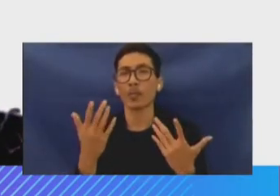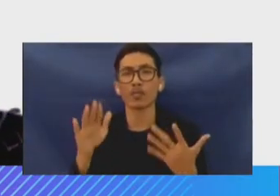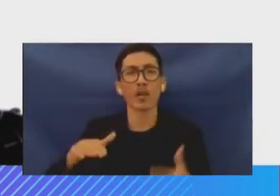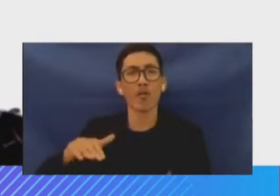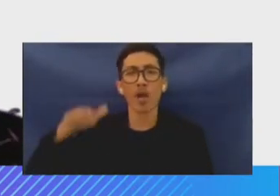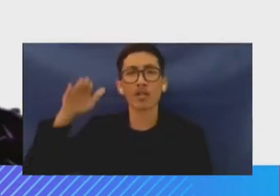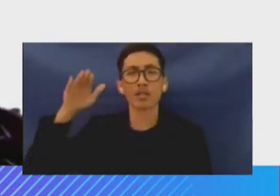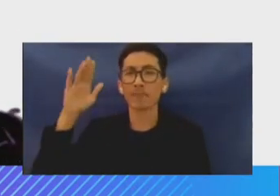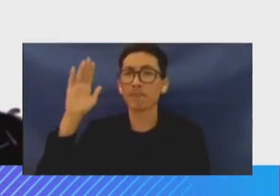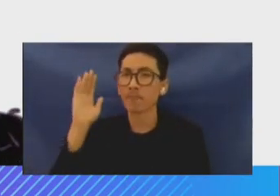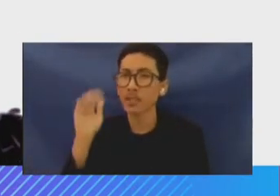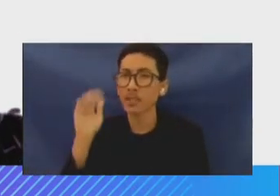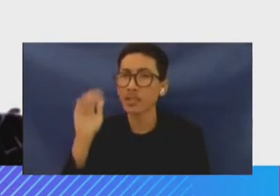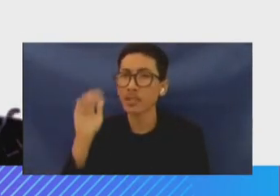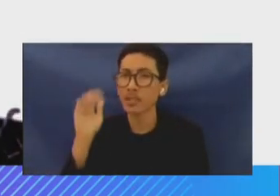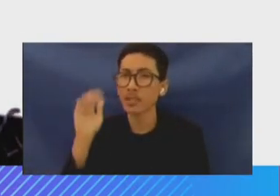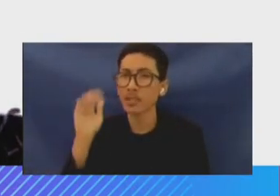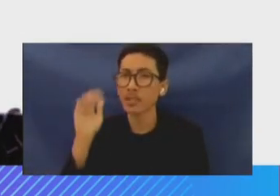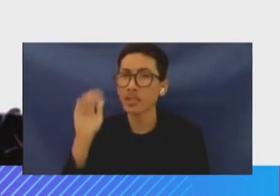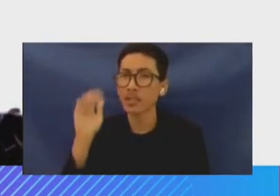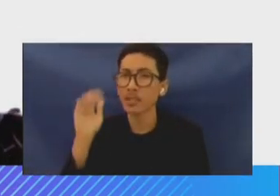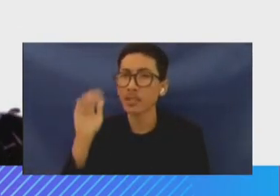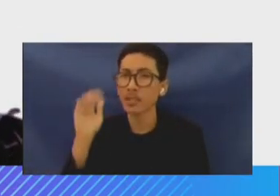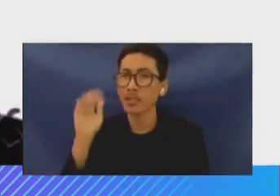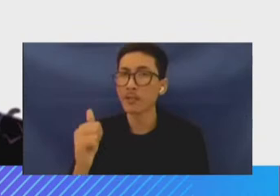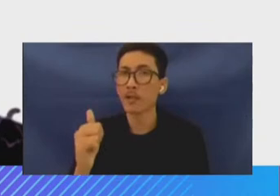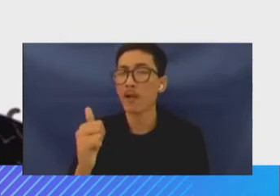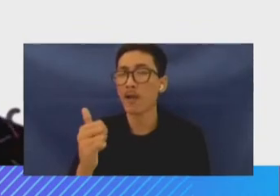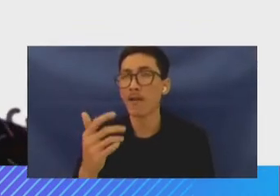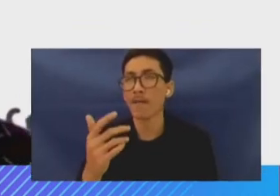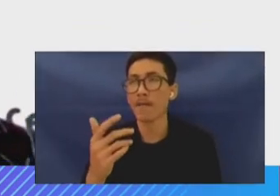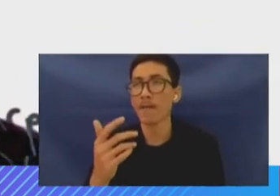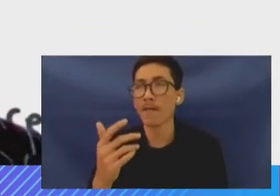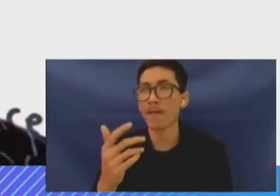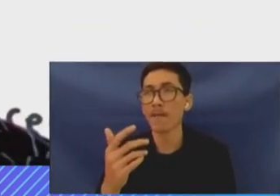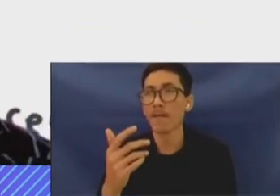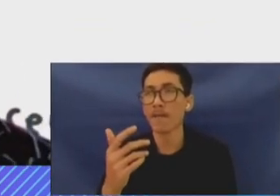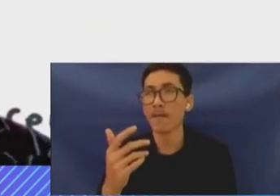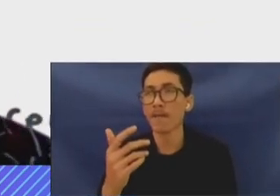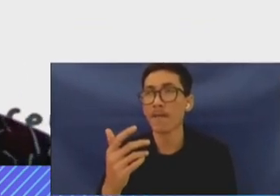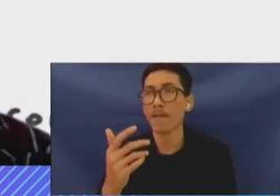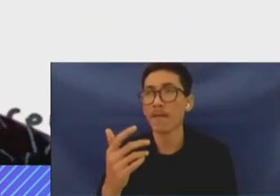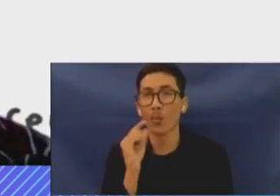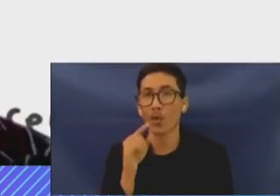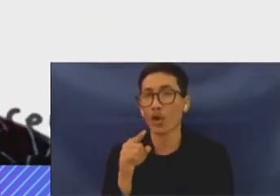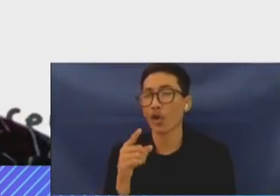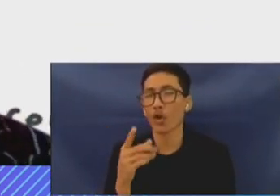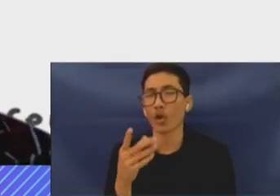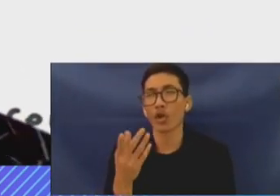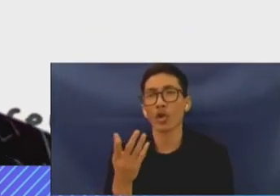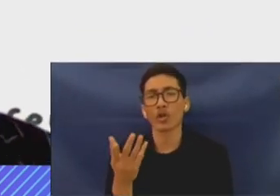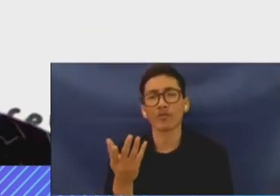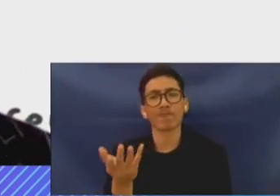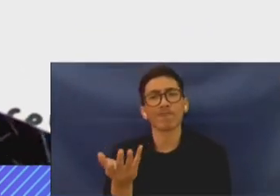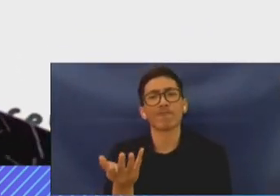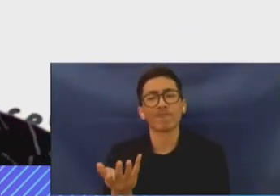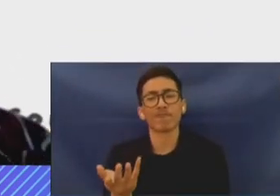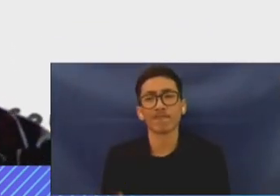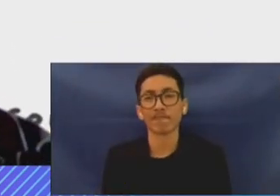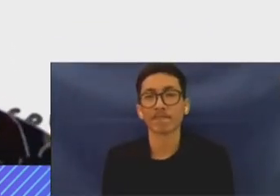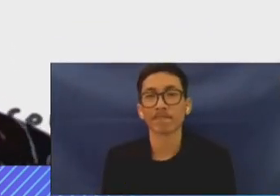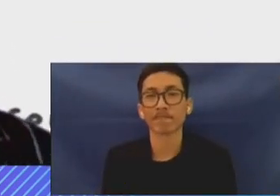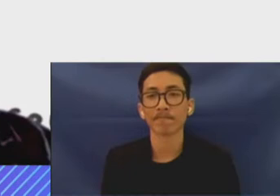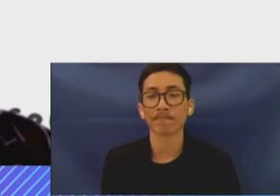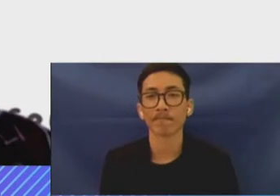pada anak-anak pada usianya gitu. Nah, apa sih yang mungkin ibu sedang lakukan sekarang atau